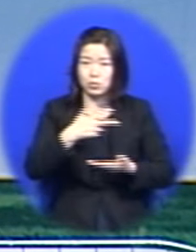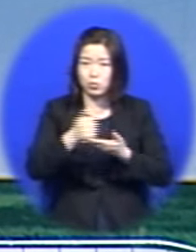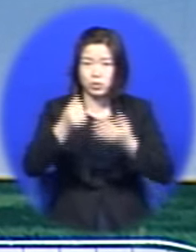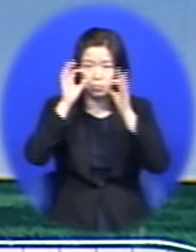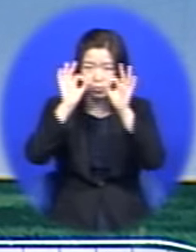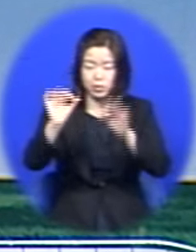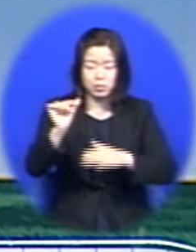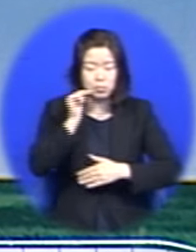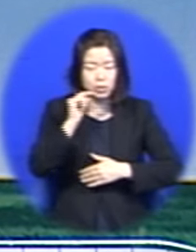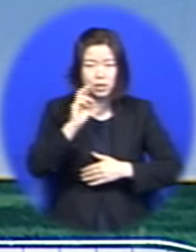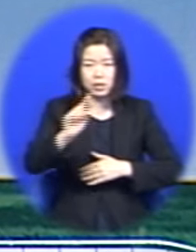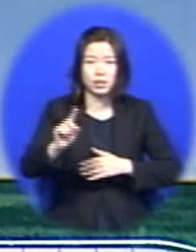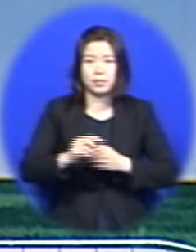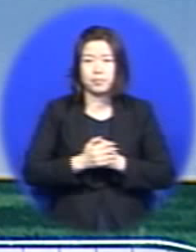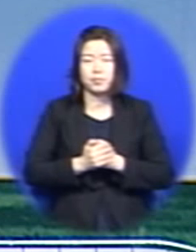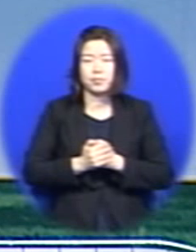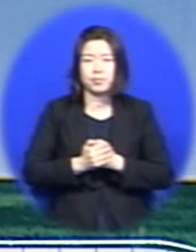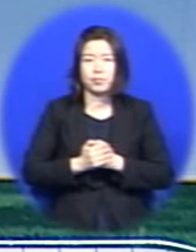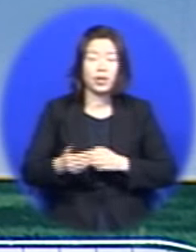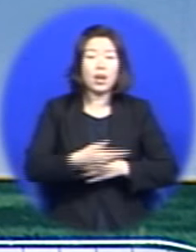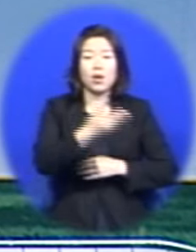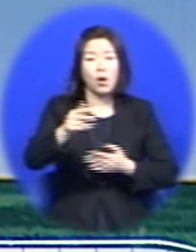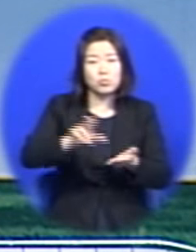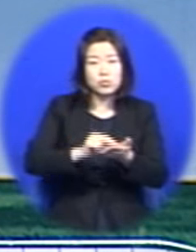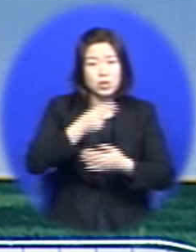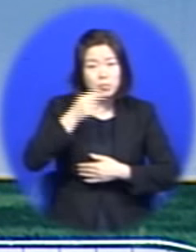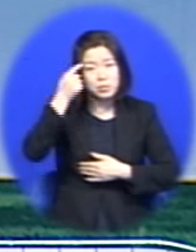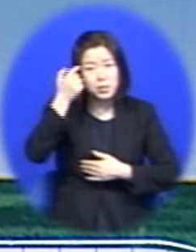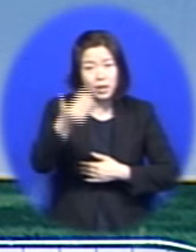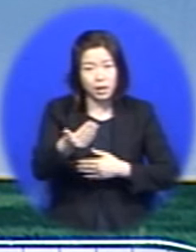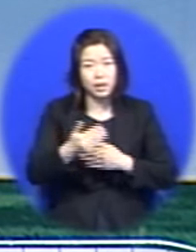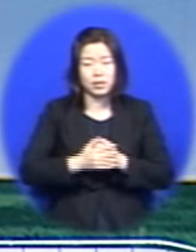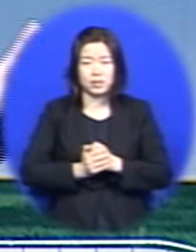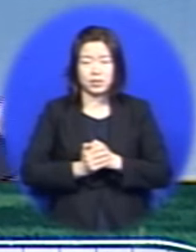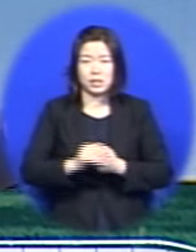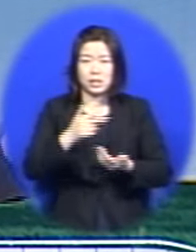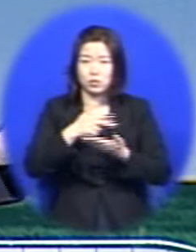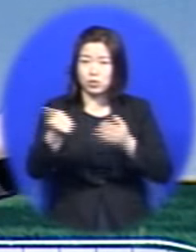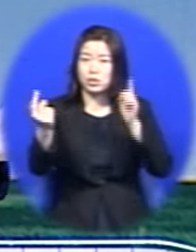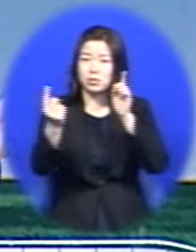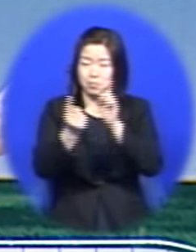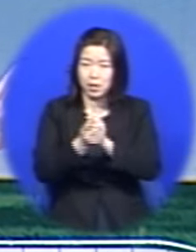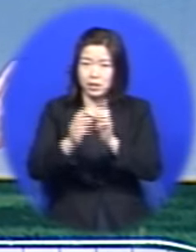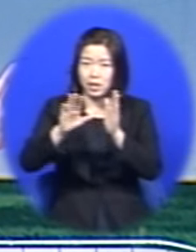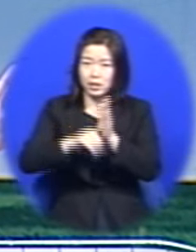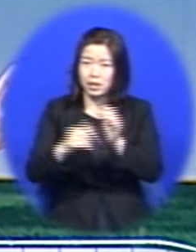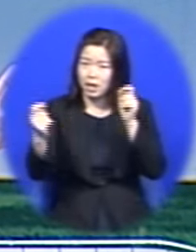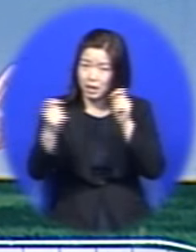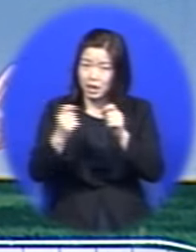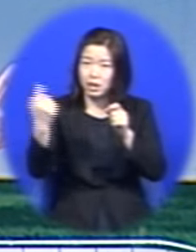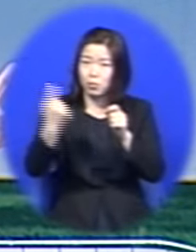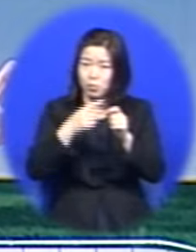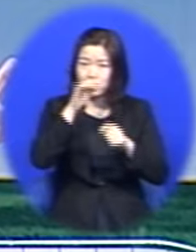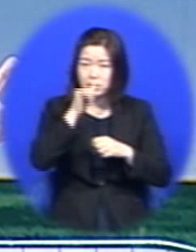못하리라. 여러분은 문제 없으십니까? 주님을 만나 뵐 때가 가까웠어요.